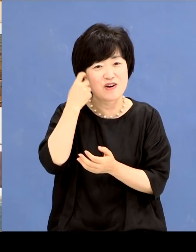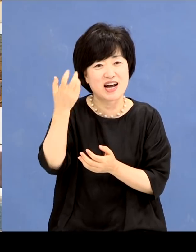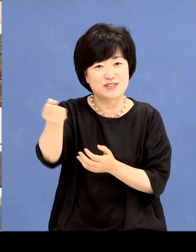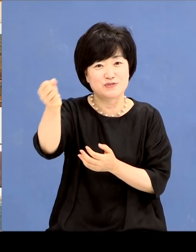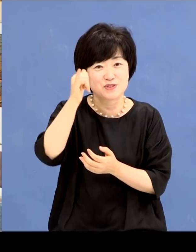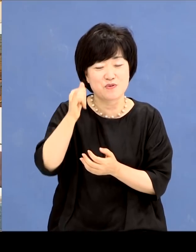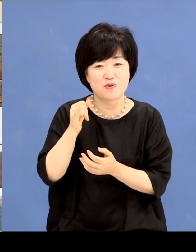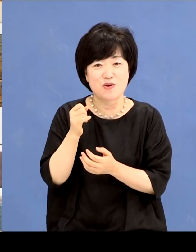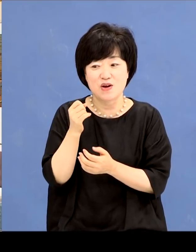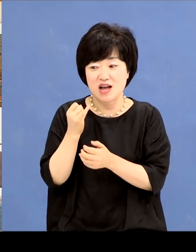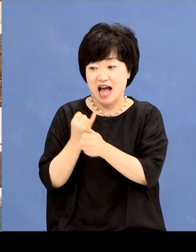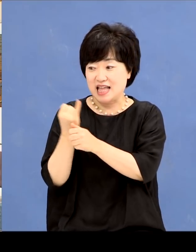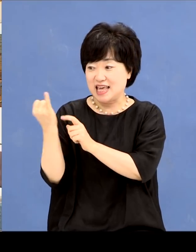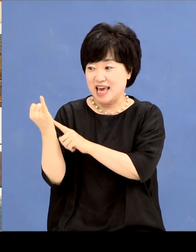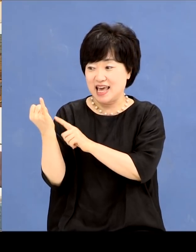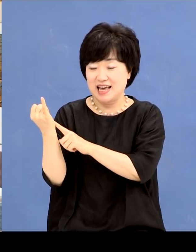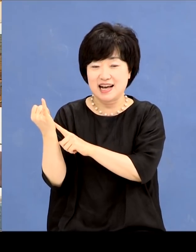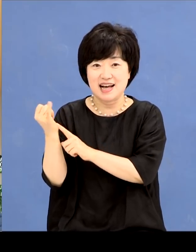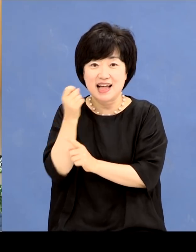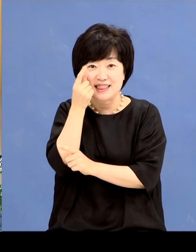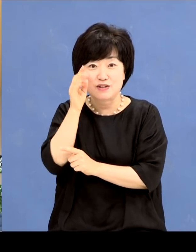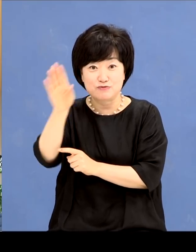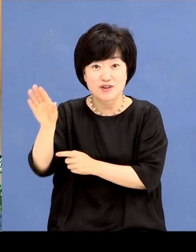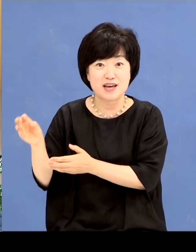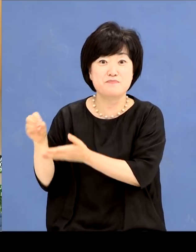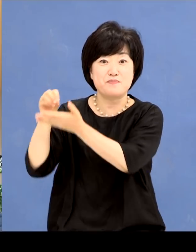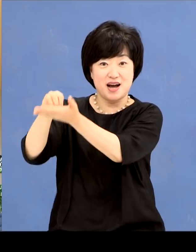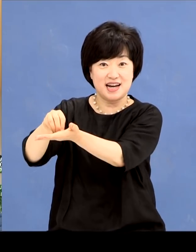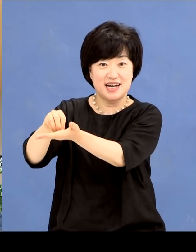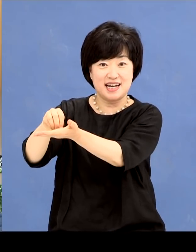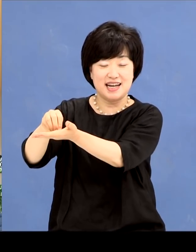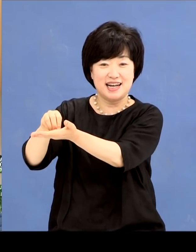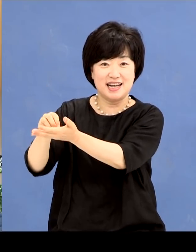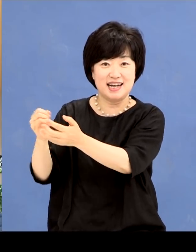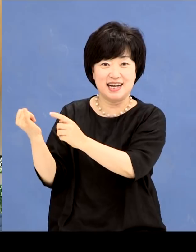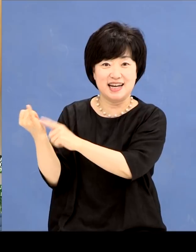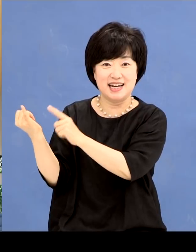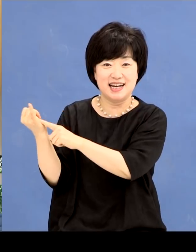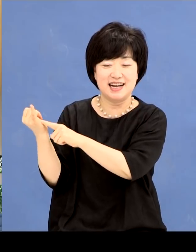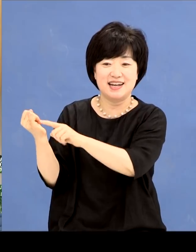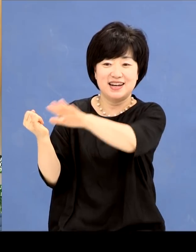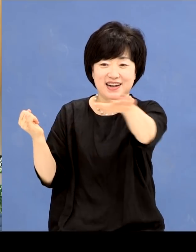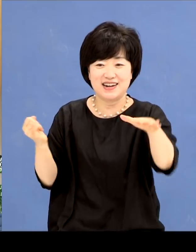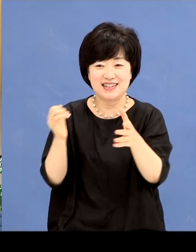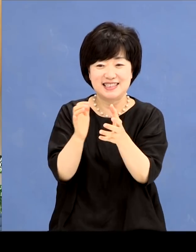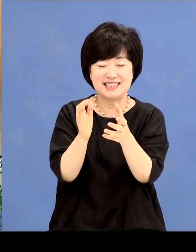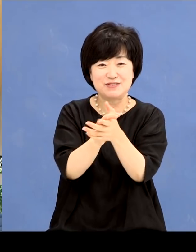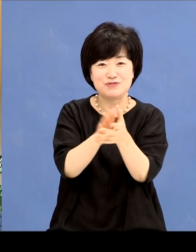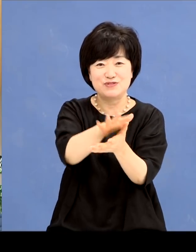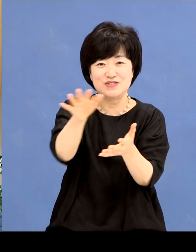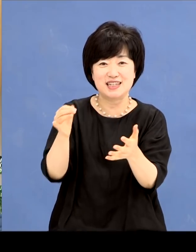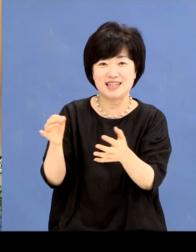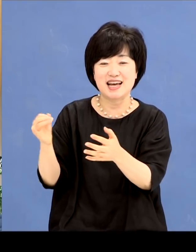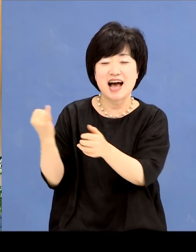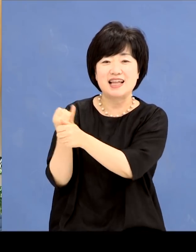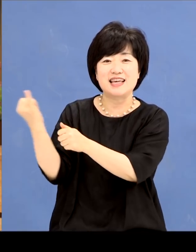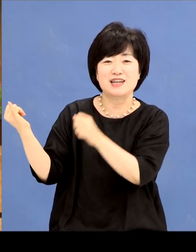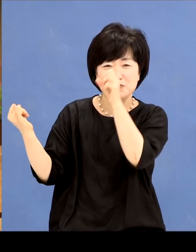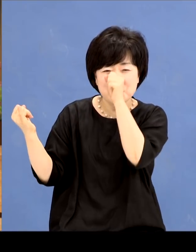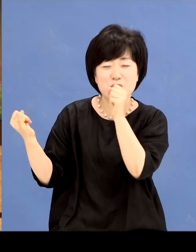있었고 아내가 한 달 뒤에 온 거예요. 네. 아이들이 저희 아내에게 저에 대한 좋은 얘기를 굉장히 많이